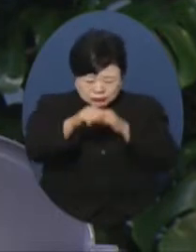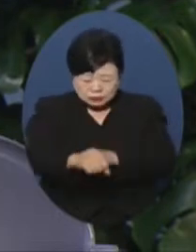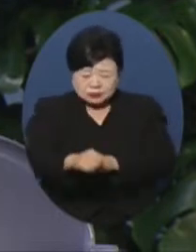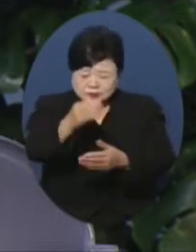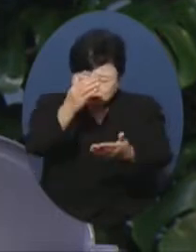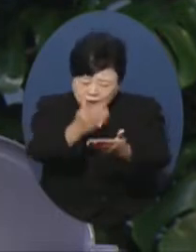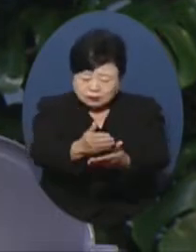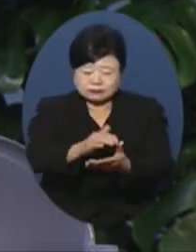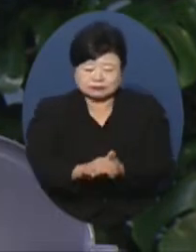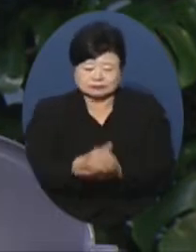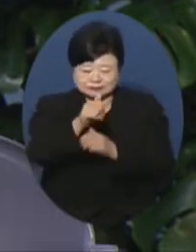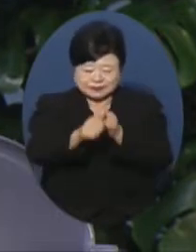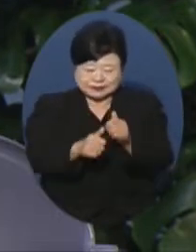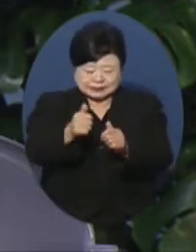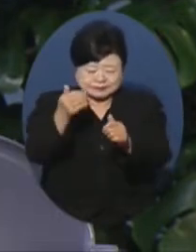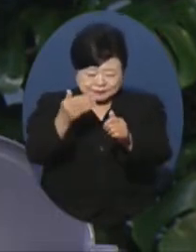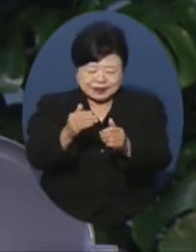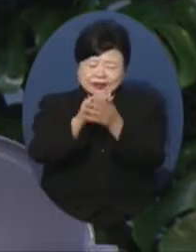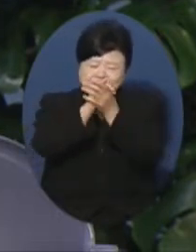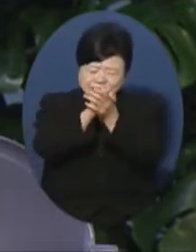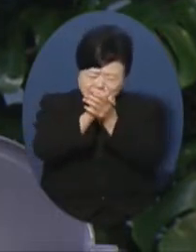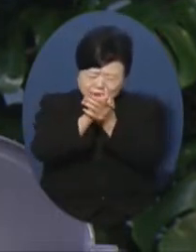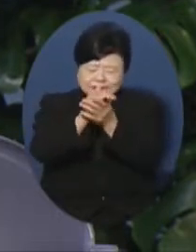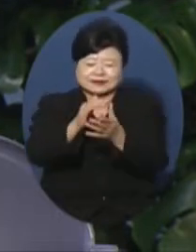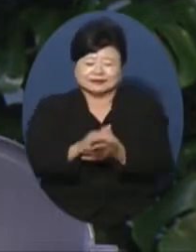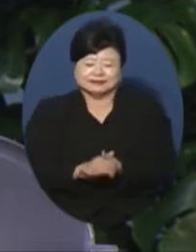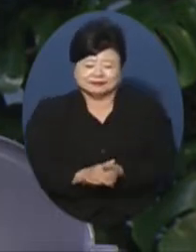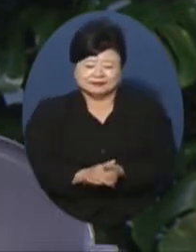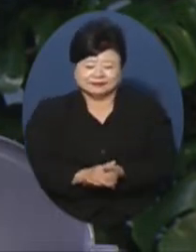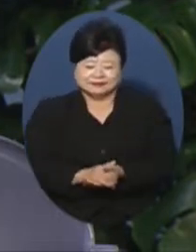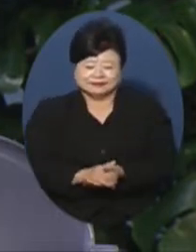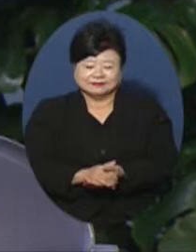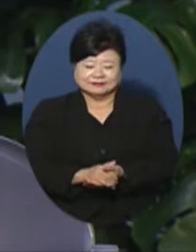절망하지 말고 하나님께 기도해야 합니다.